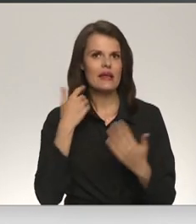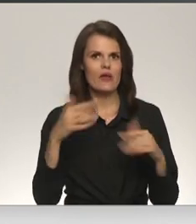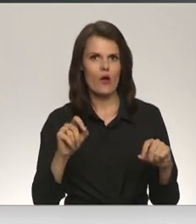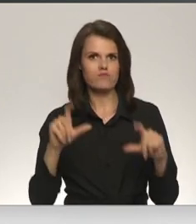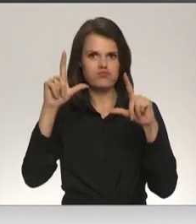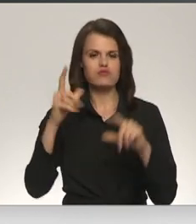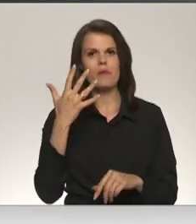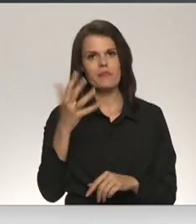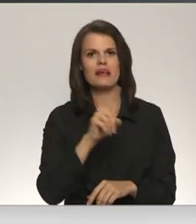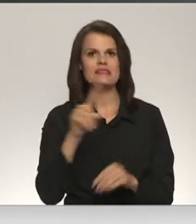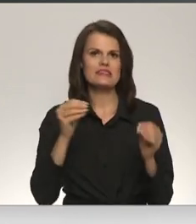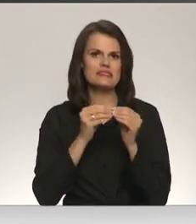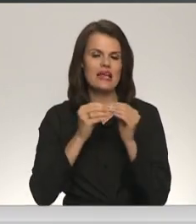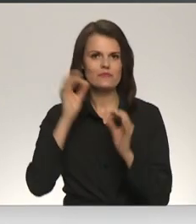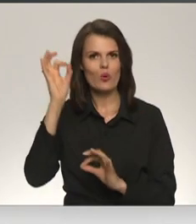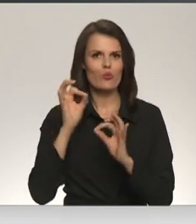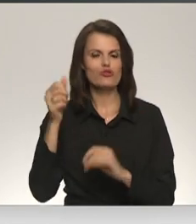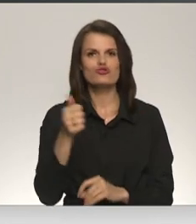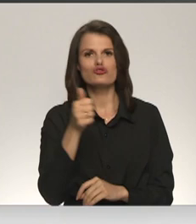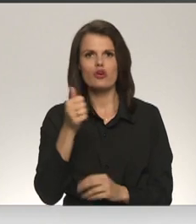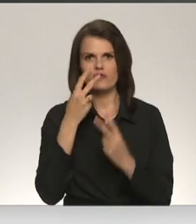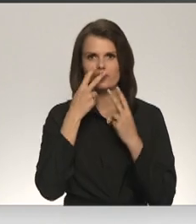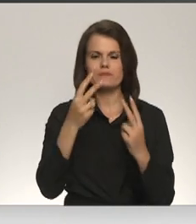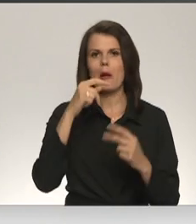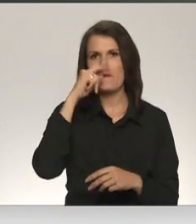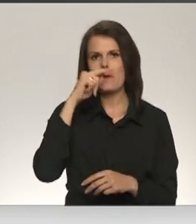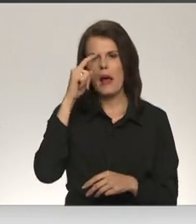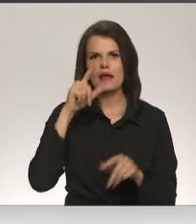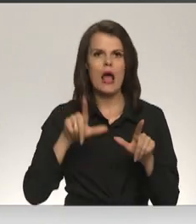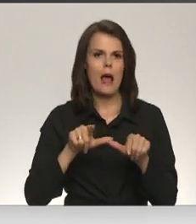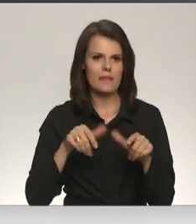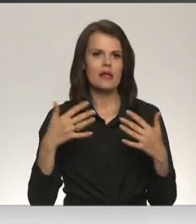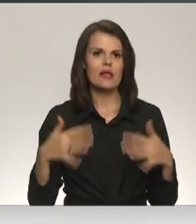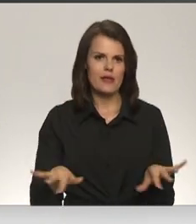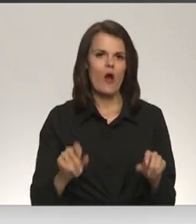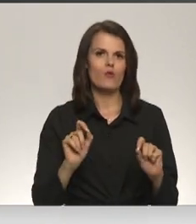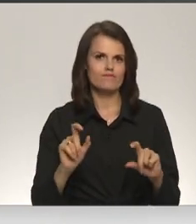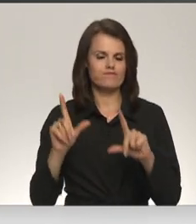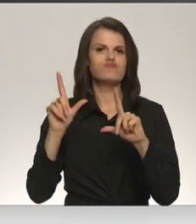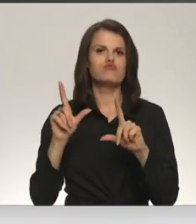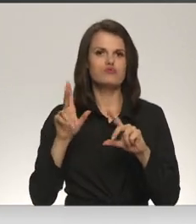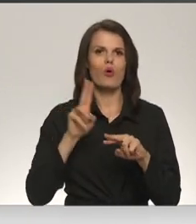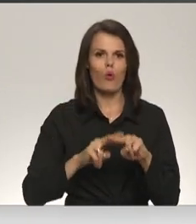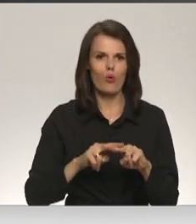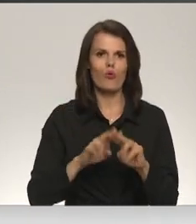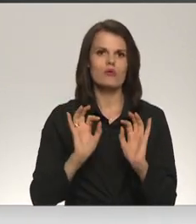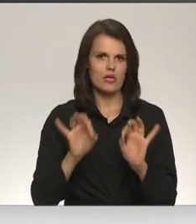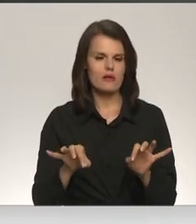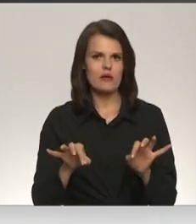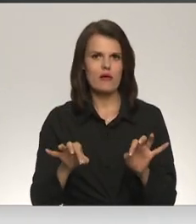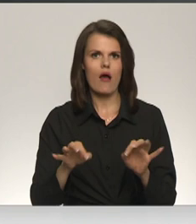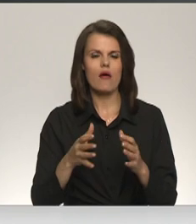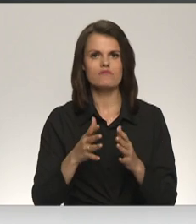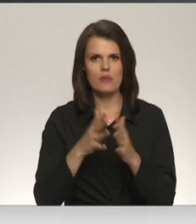paaugstinājušās 5-10%. Sevišķi tas labi redzams ir martā, aprīlī jau varētu teikt. Un jā, ir